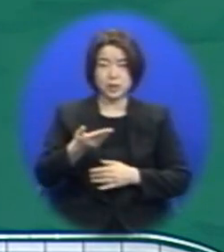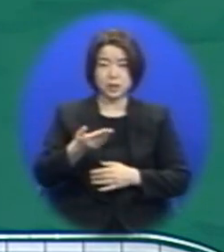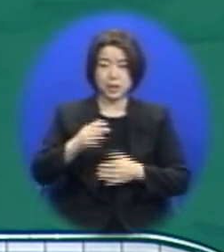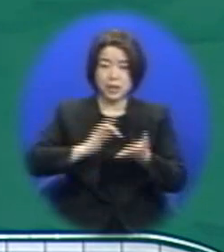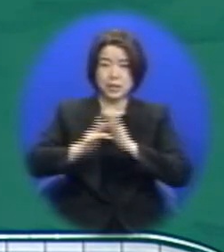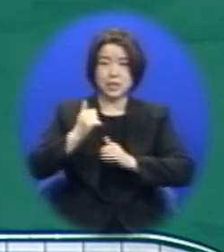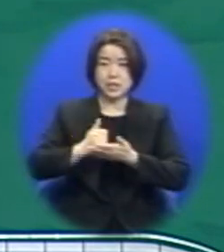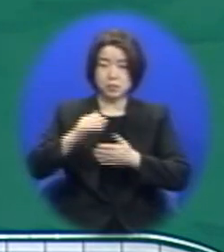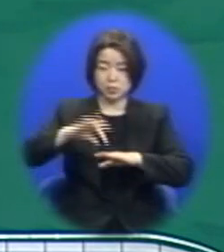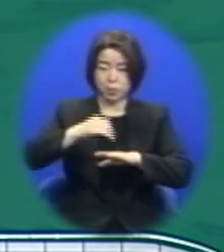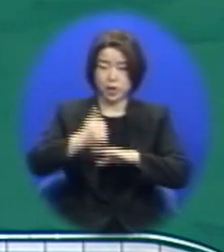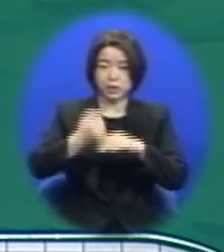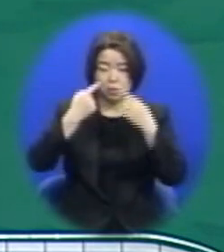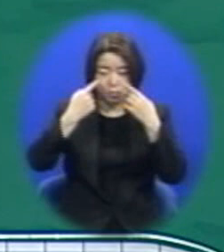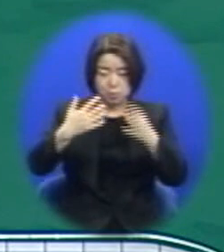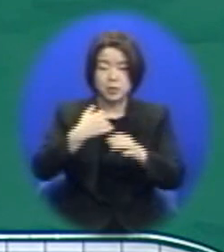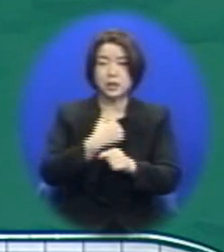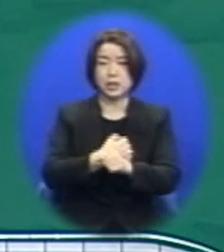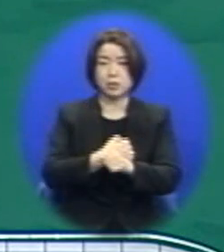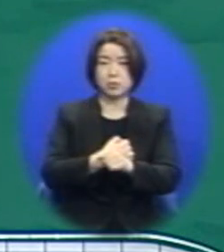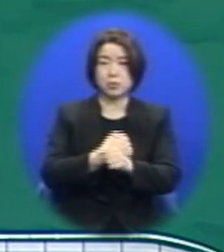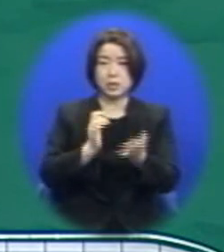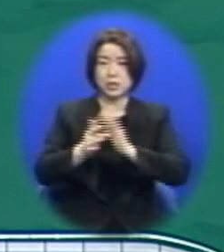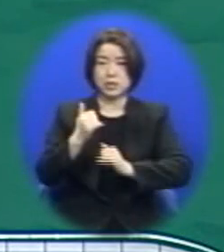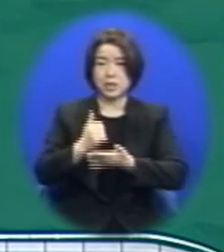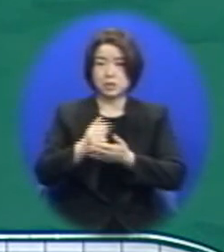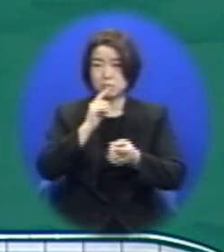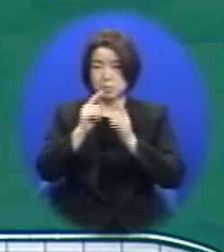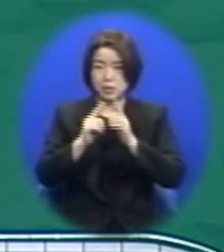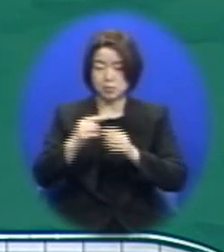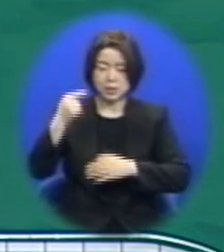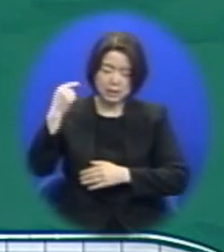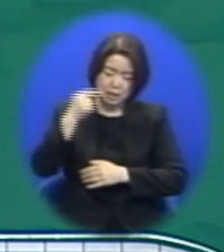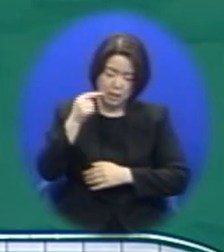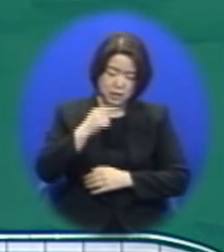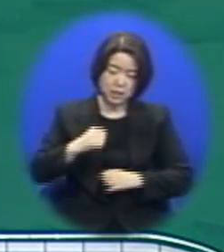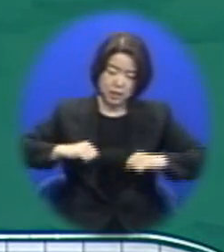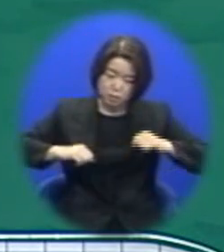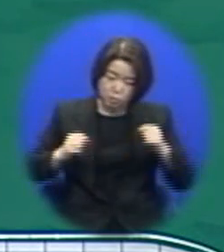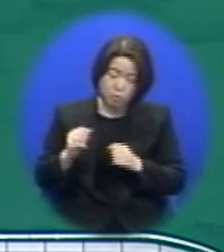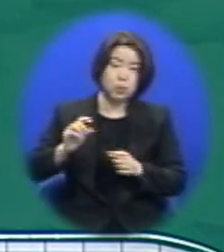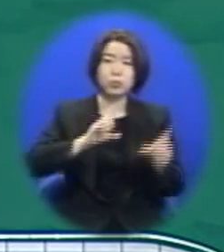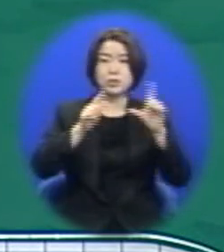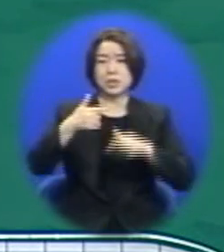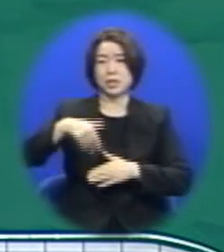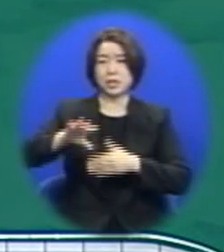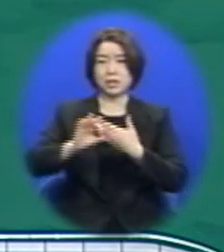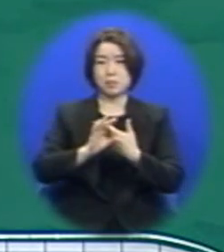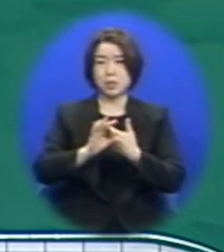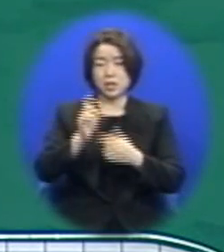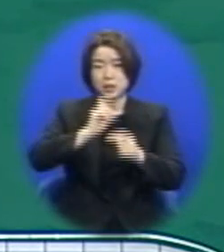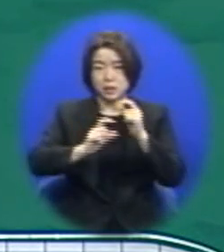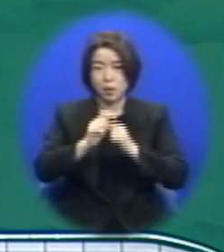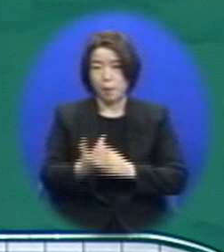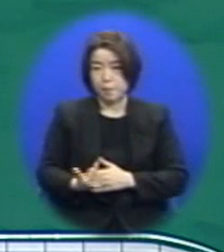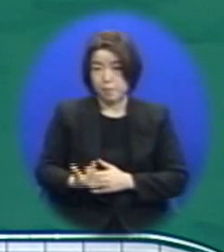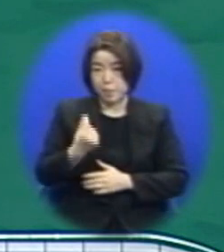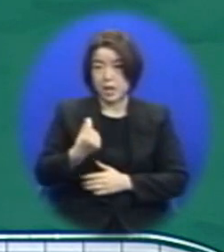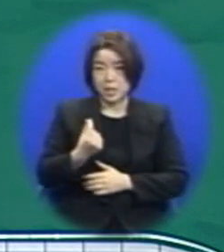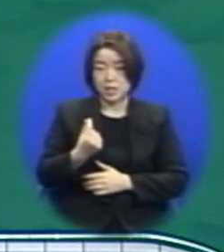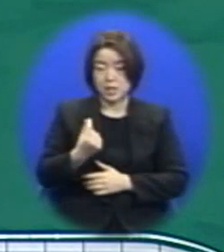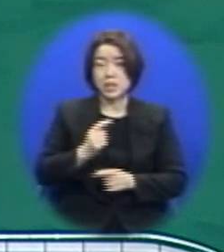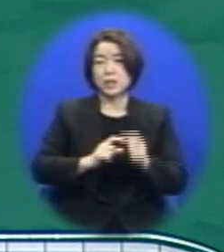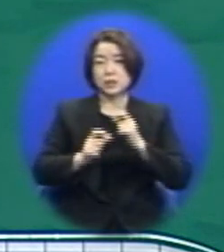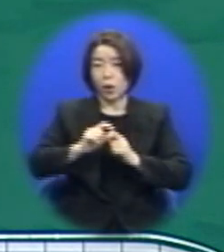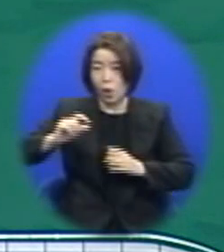주님의 말씀대로만 그렇게 철저히 순종하고 살아보시면 훨씬 빨리,